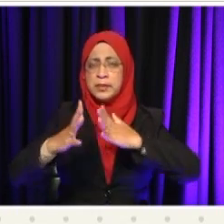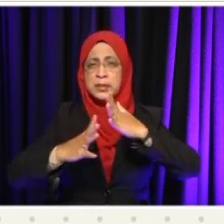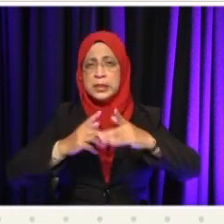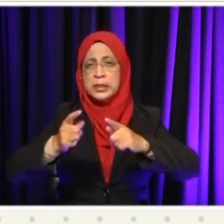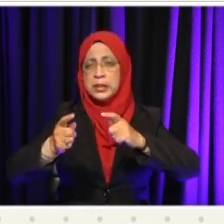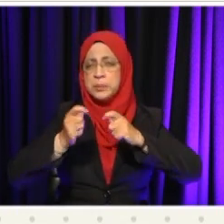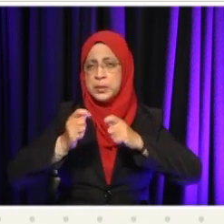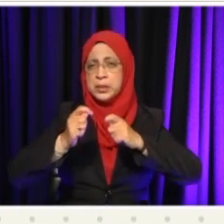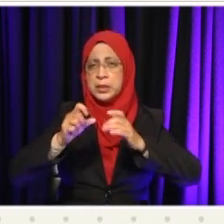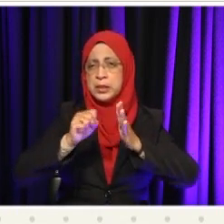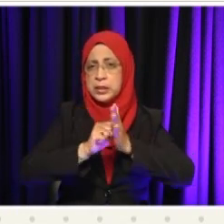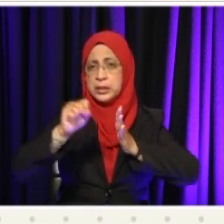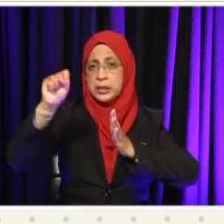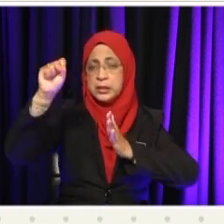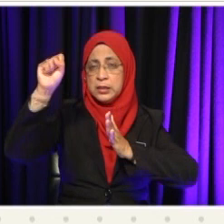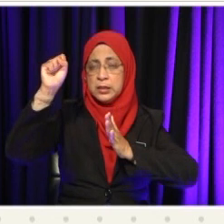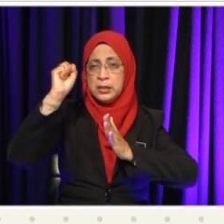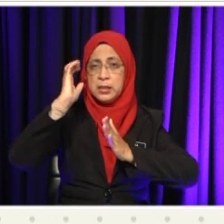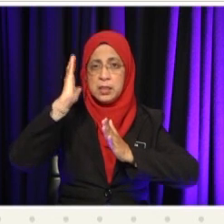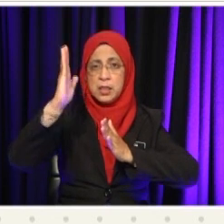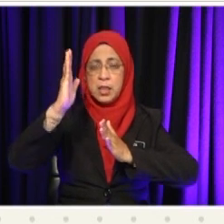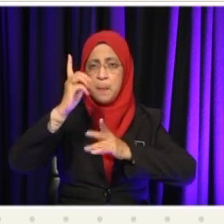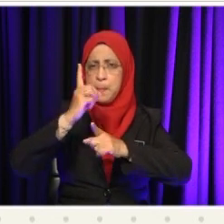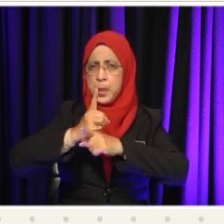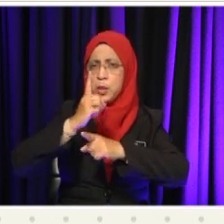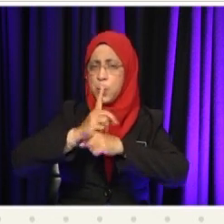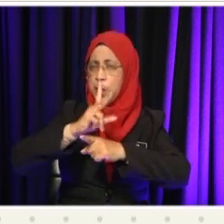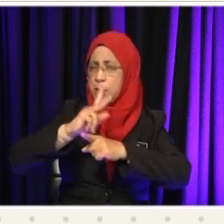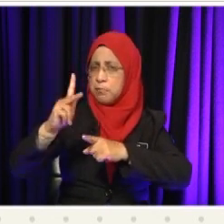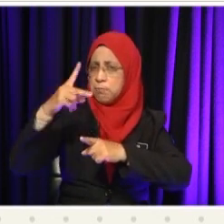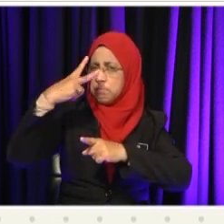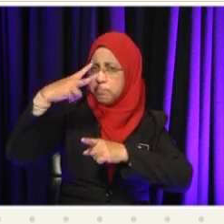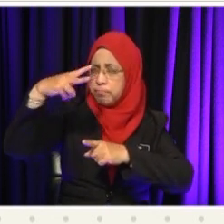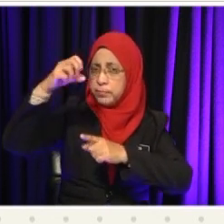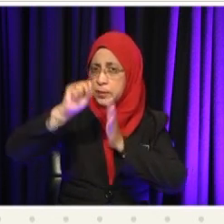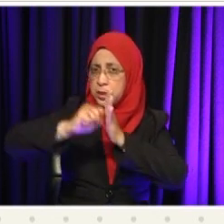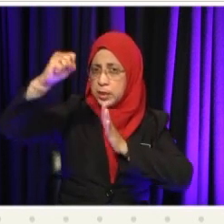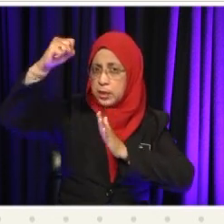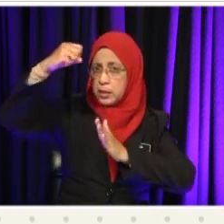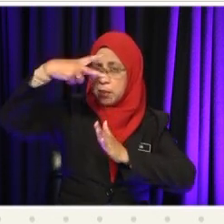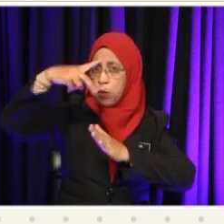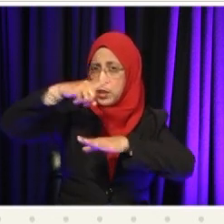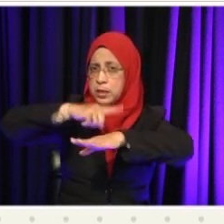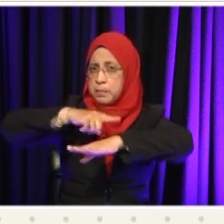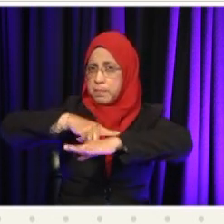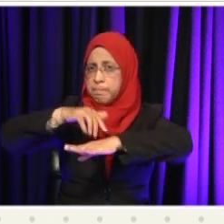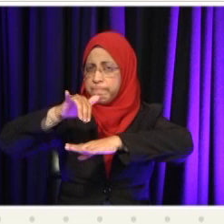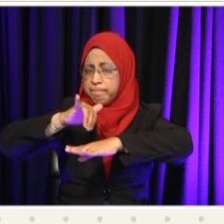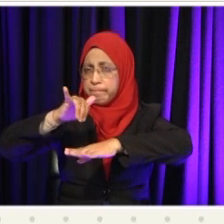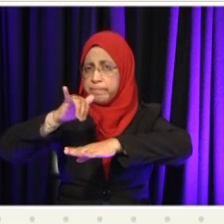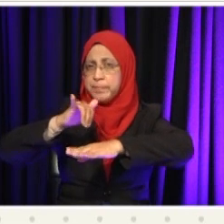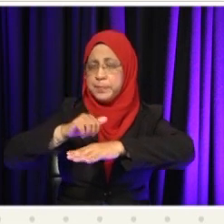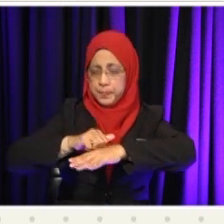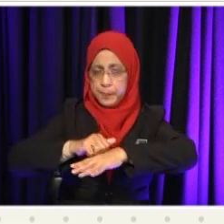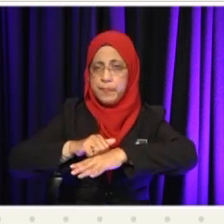oleh satelit-satelit tersebut akan membetulkan supaya jam membutuhkan masa